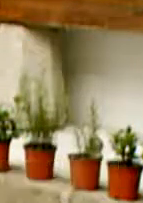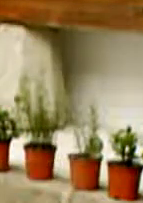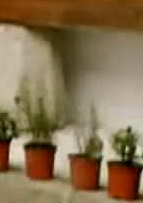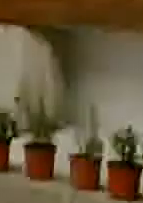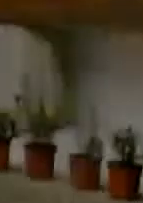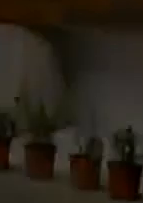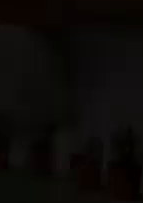됩니다